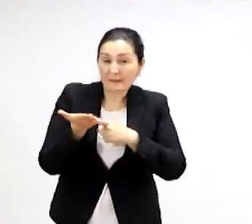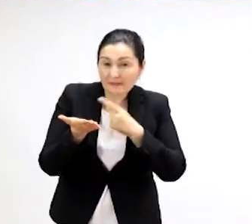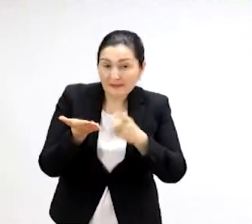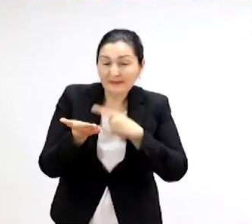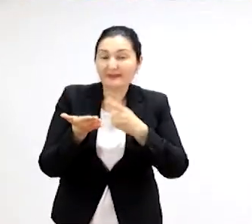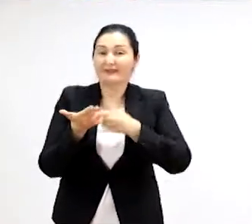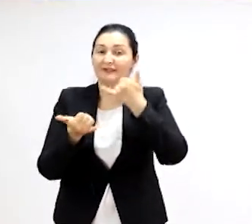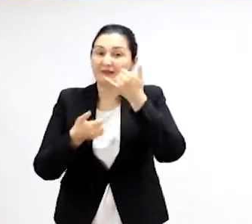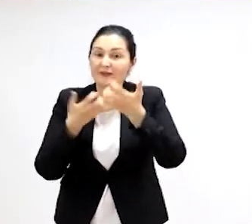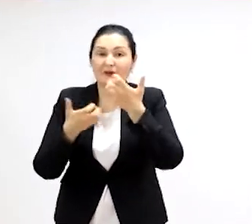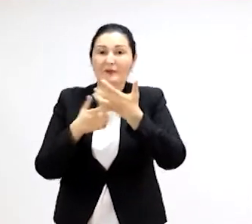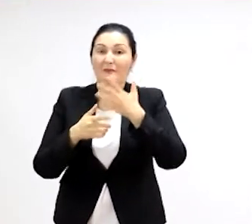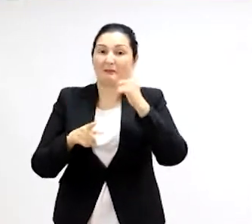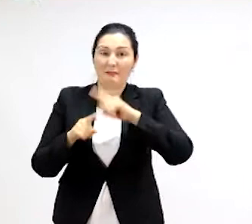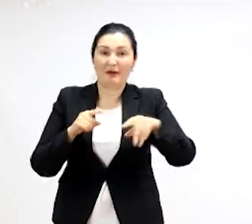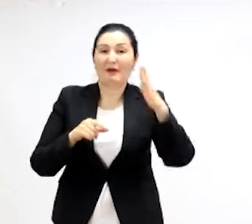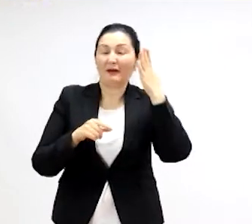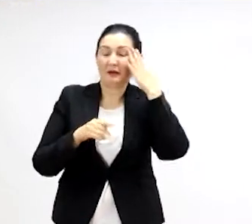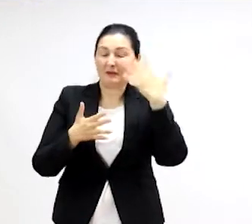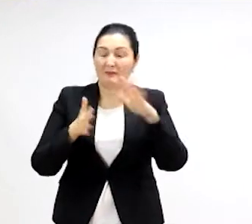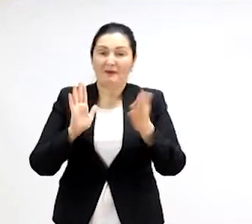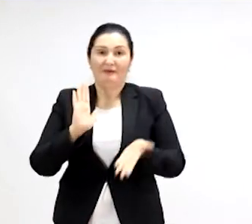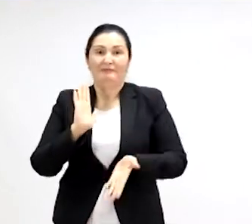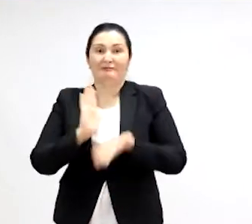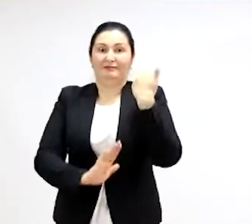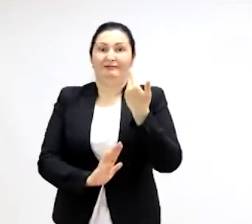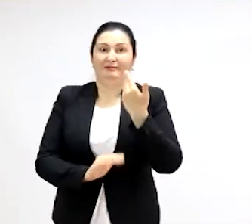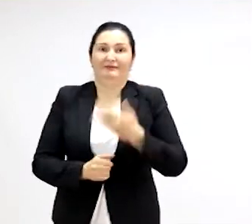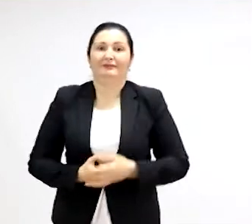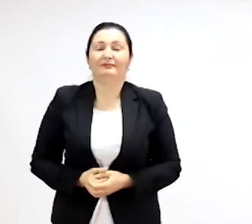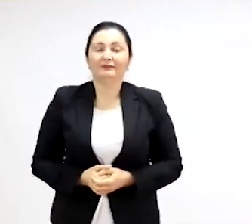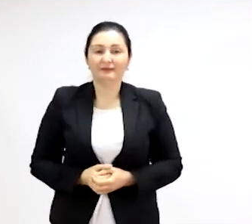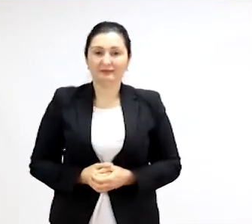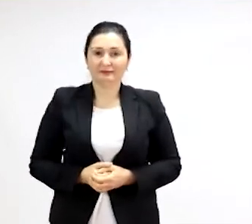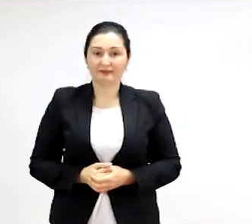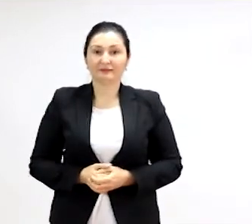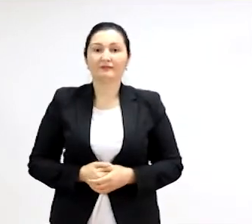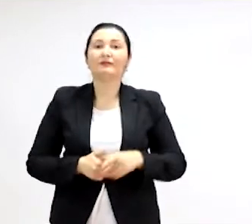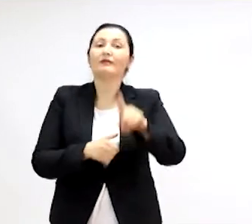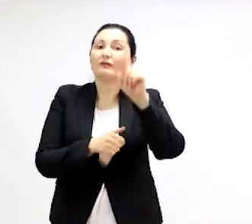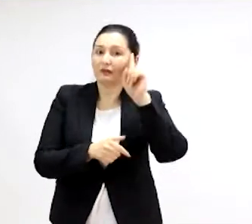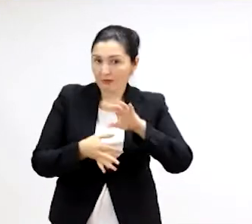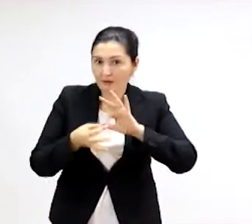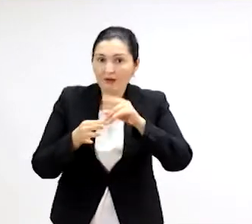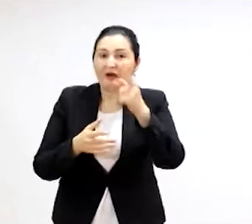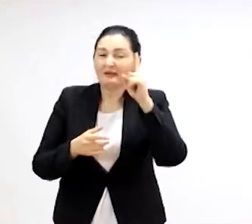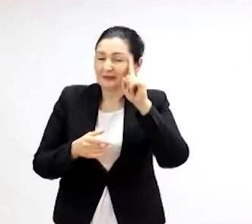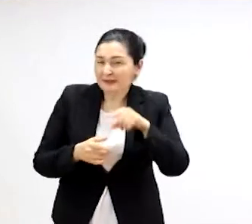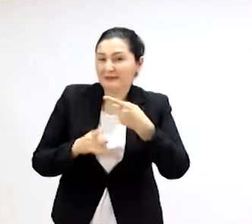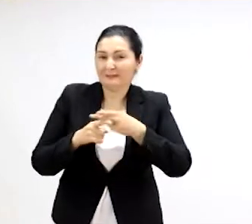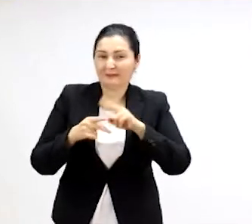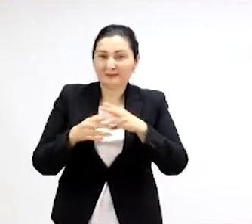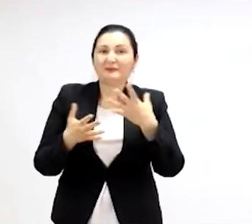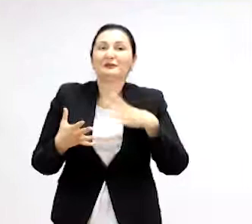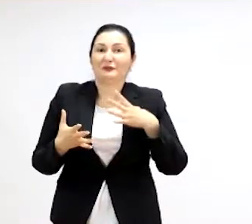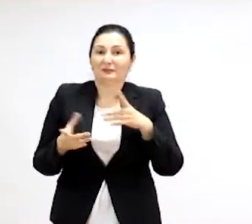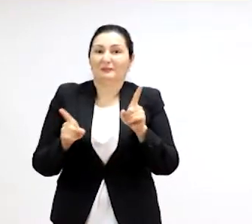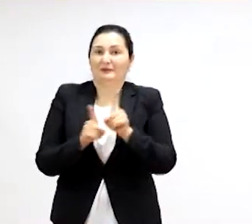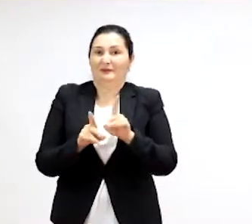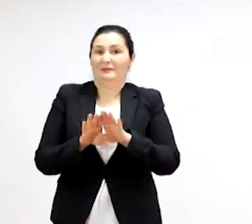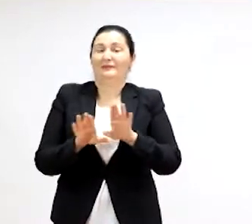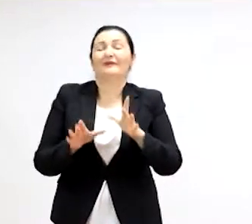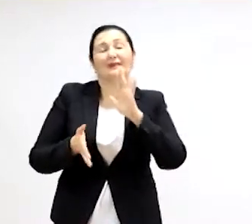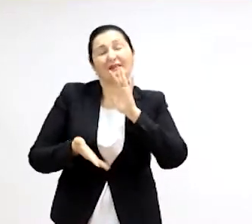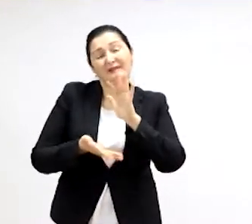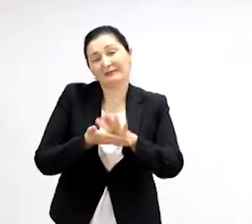телефон бозӣ кунӣ, хобат мепарад. Гӯш кун, азиз, дониста ҳамин корро кардӣ, а? Хай,